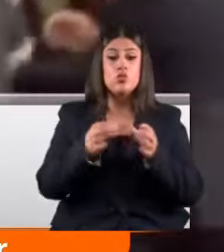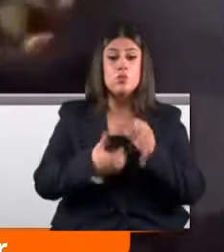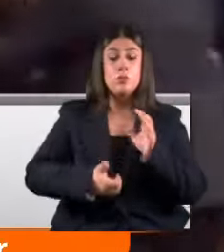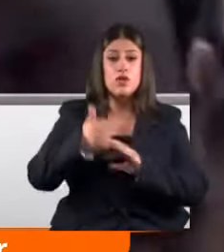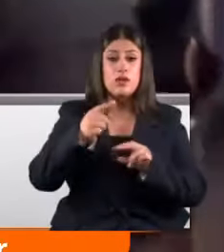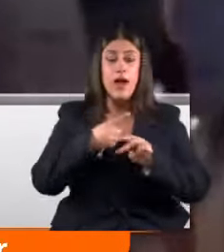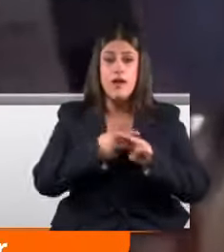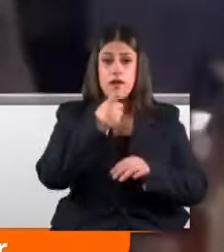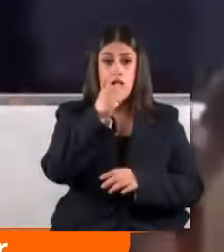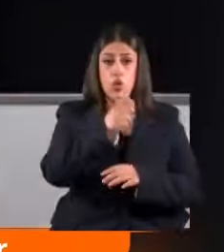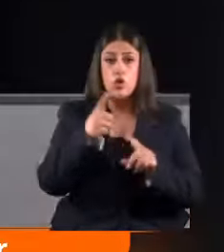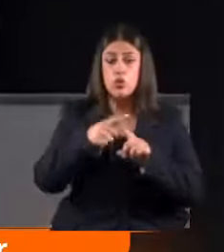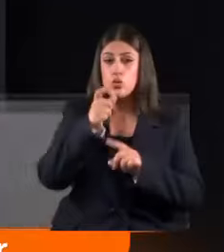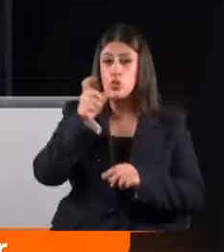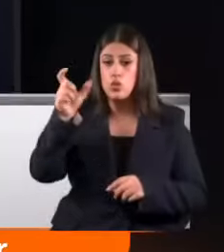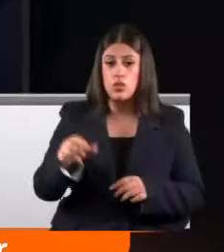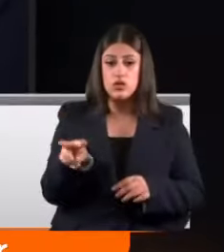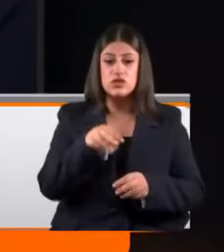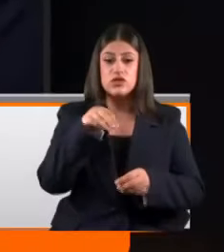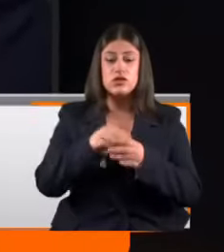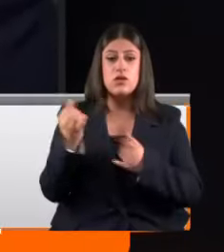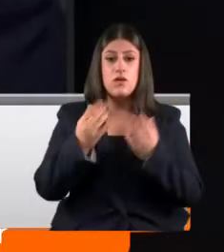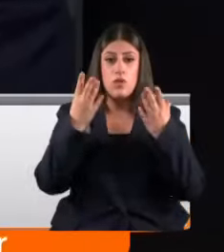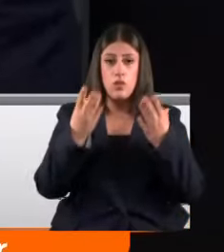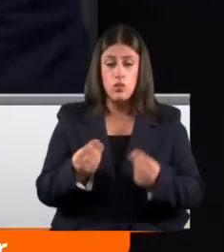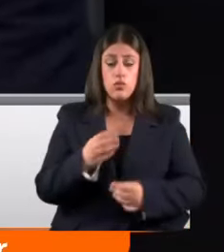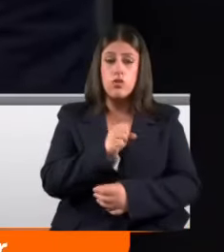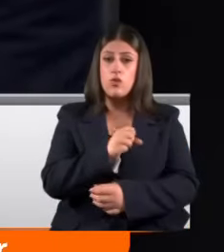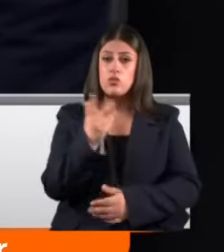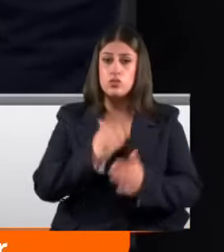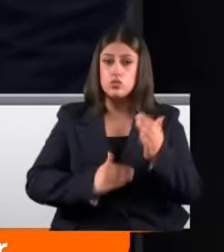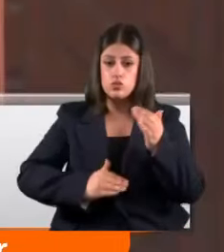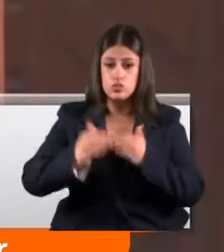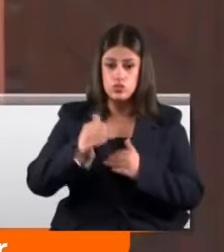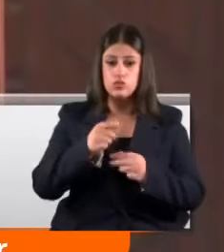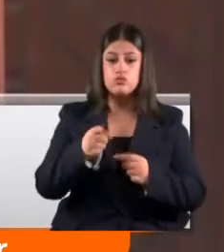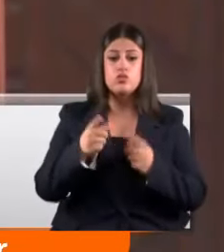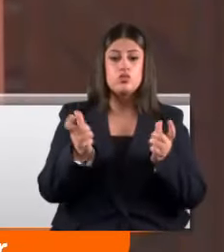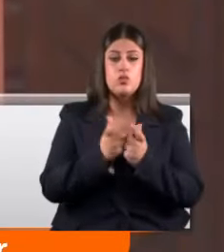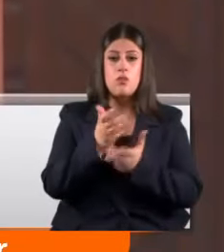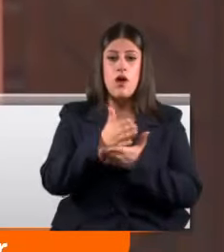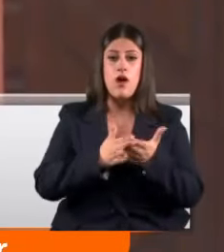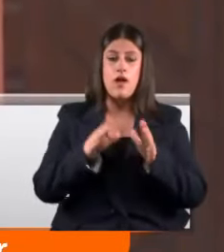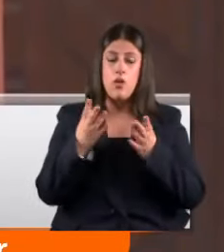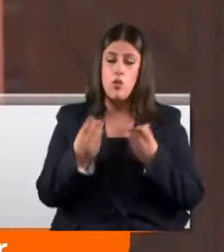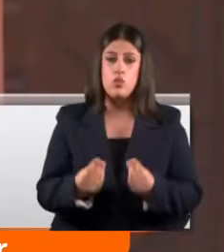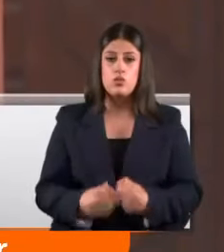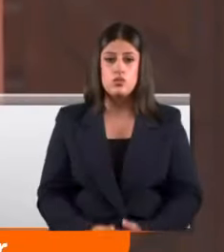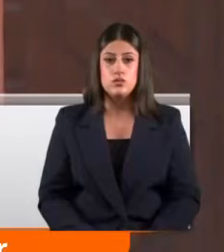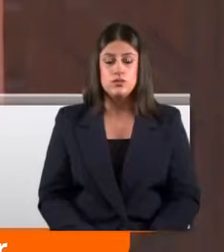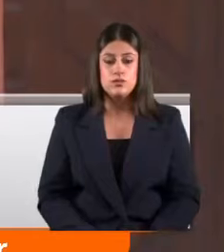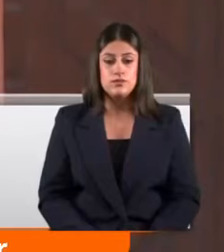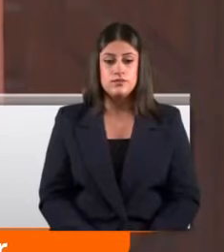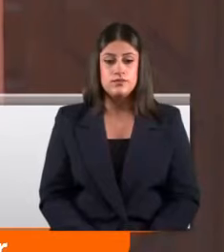ile Türkoğlu arasında ise arbede çıktı. Tansiyon düşmek bilmeyince oturuma ara verildi. Değerli milletvekilleri,